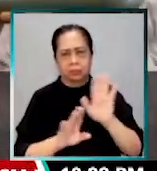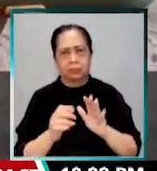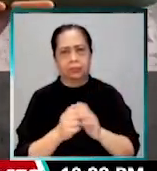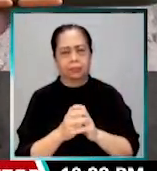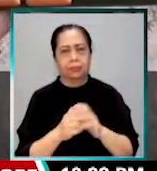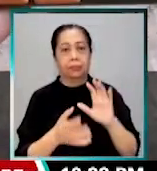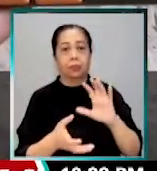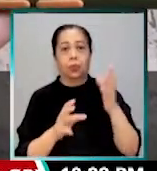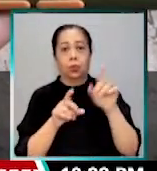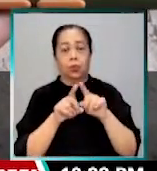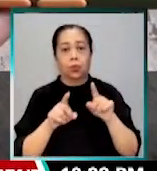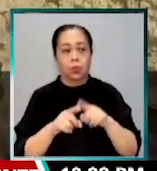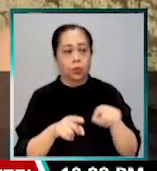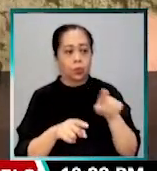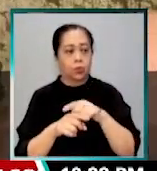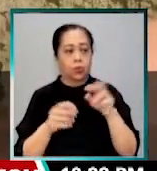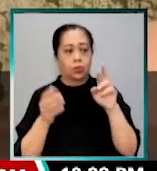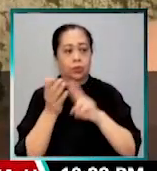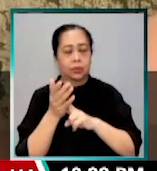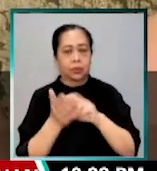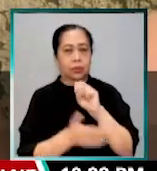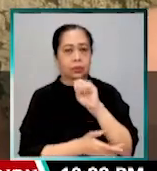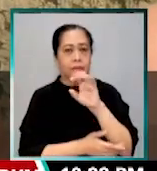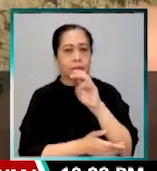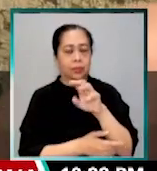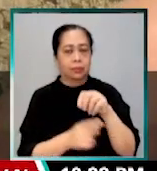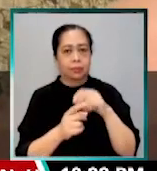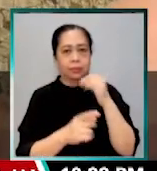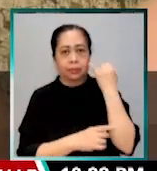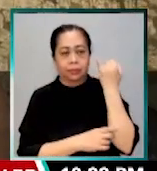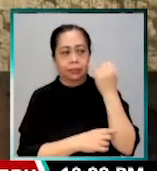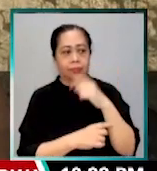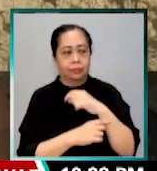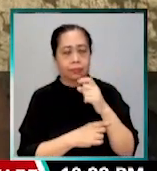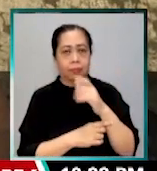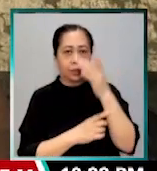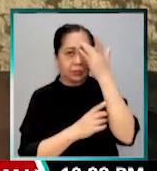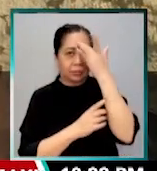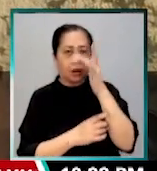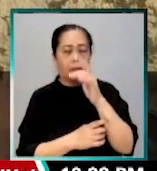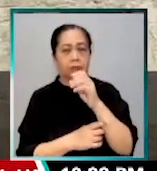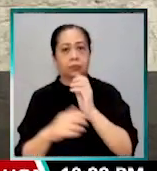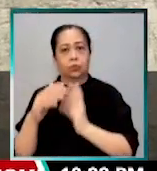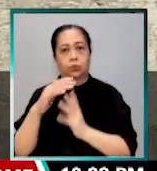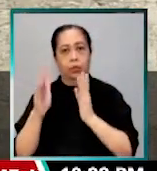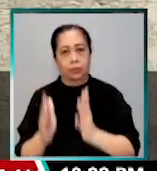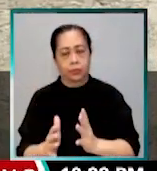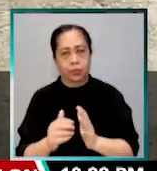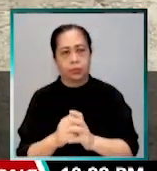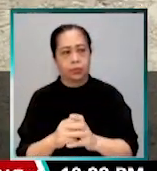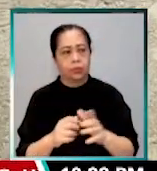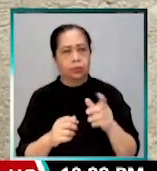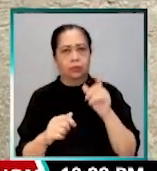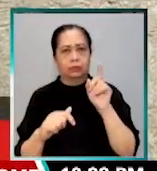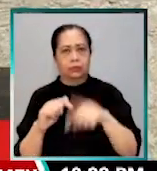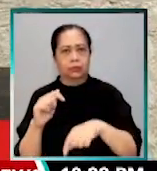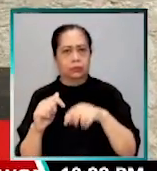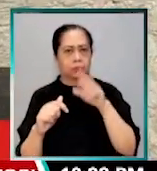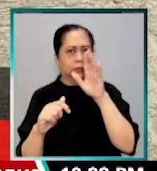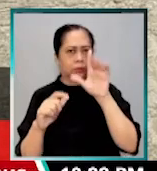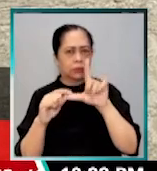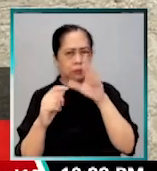rin sa pag-register ng SIM si Jade na isang smart subscriber. Sira yung link, hindi makakapasok, kaya